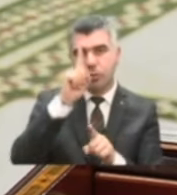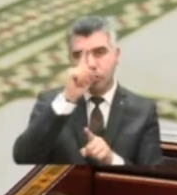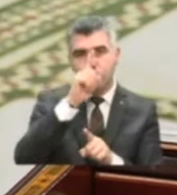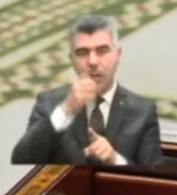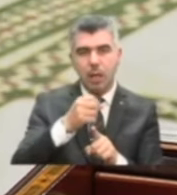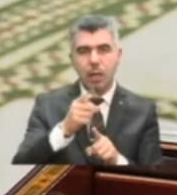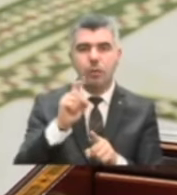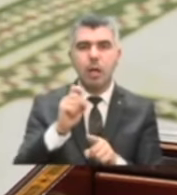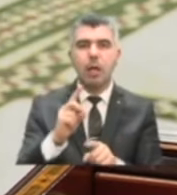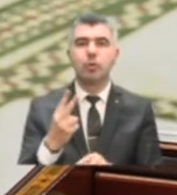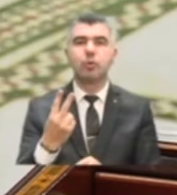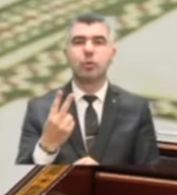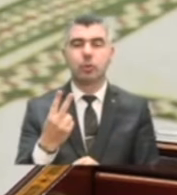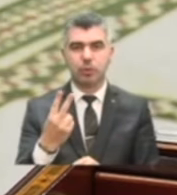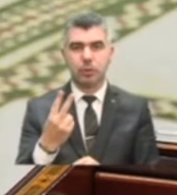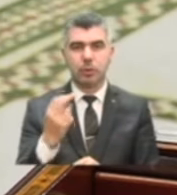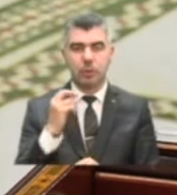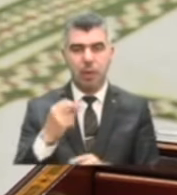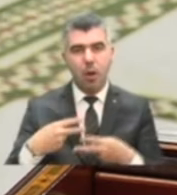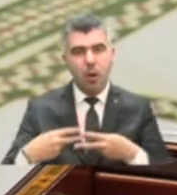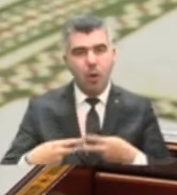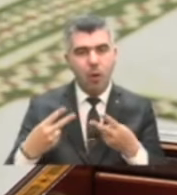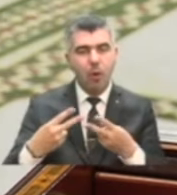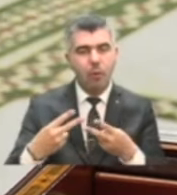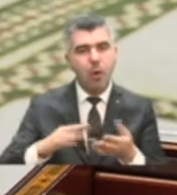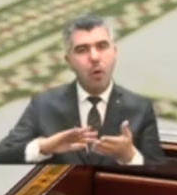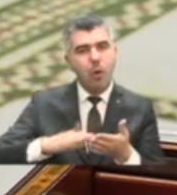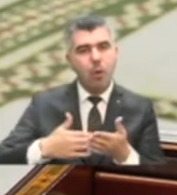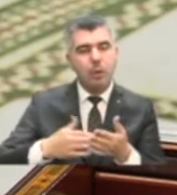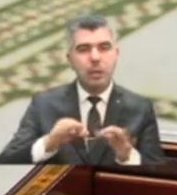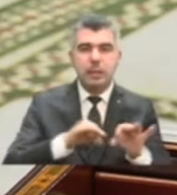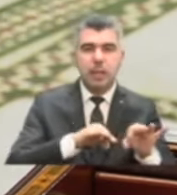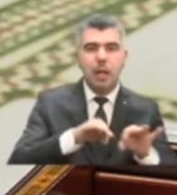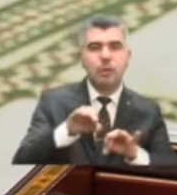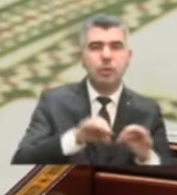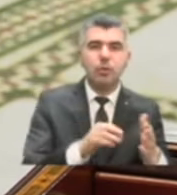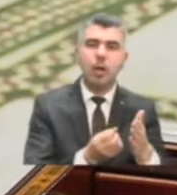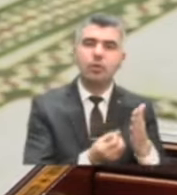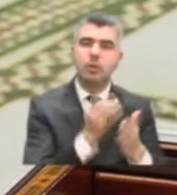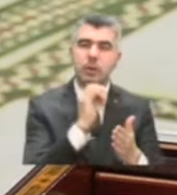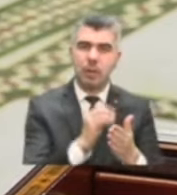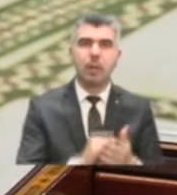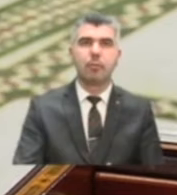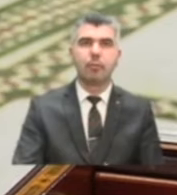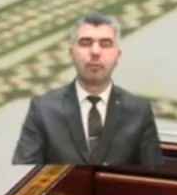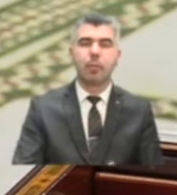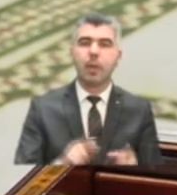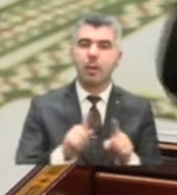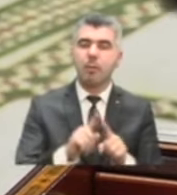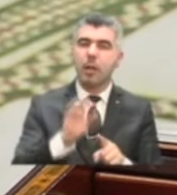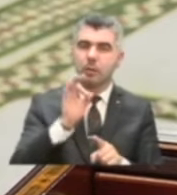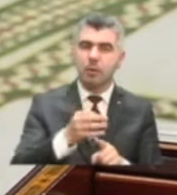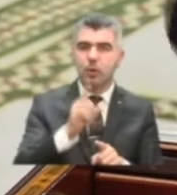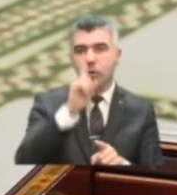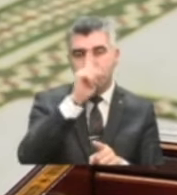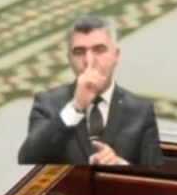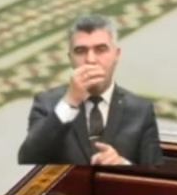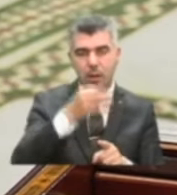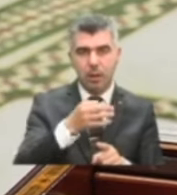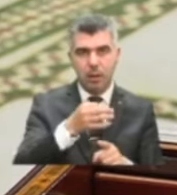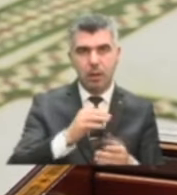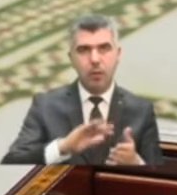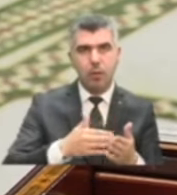شهر فبراير المقبل غادي نقلنا نتقاسموا معكم الاستراتيجية الجديدة، ونتمنى ونقدروا ندخلوا في المسار